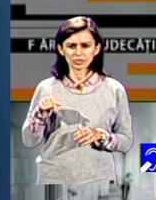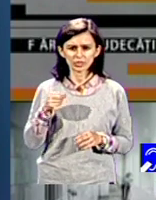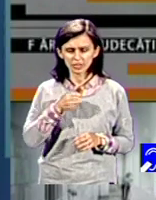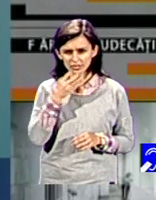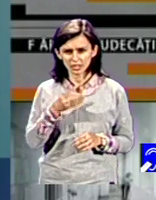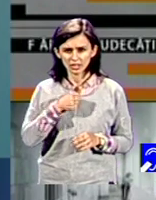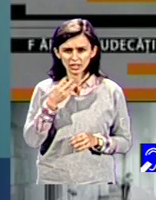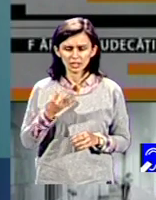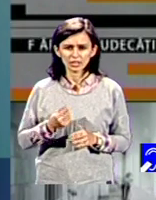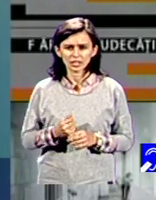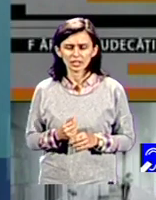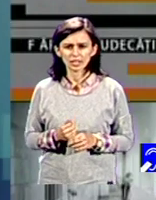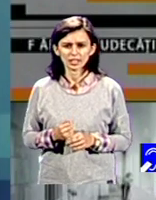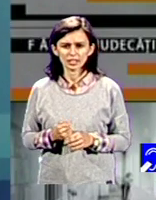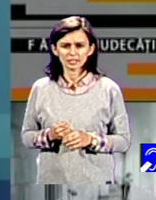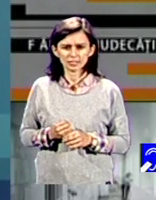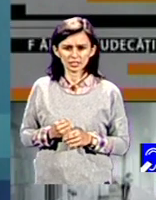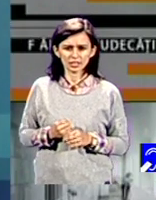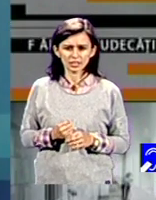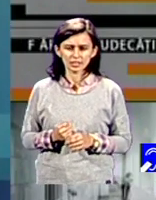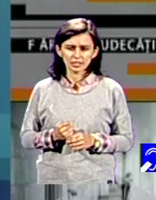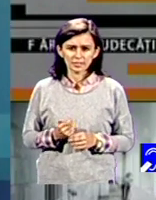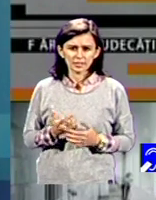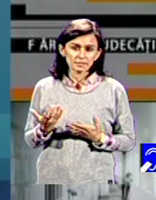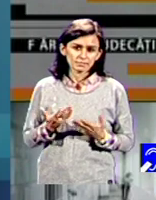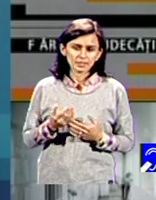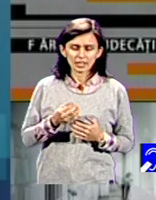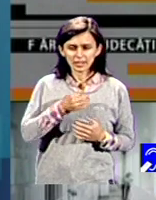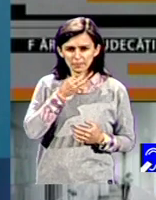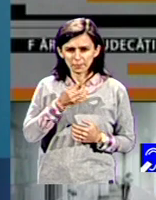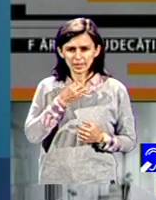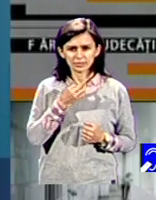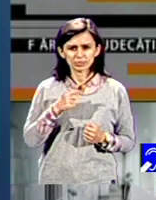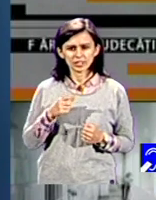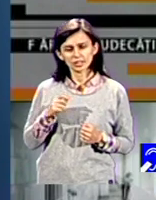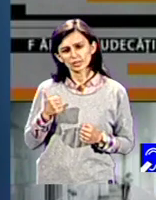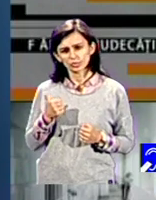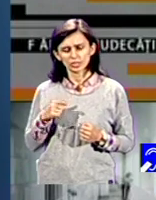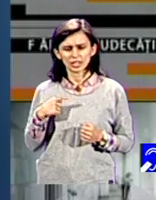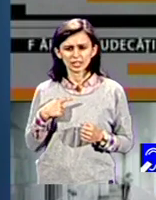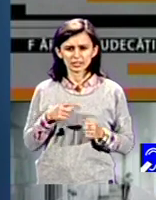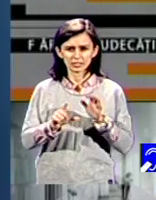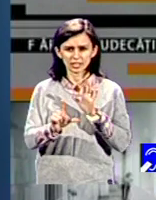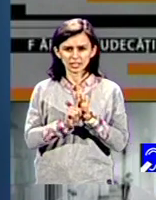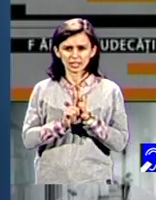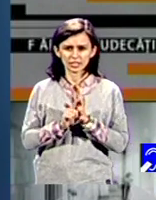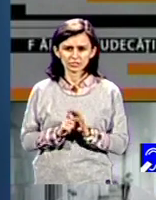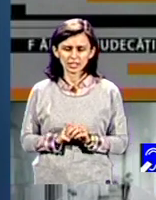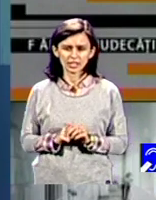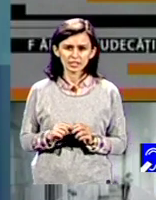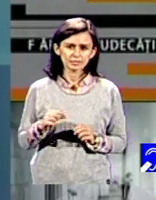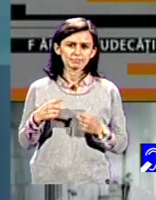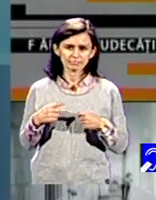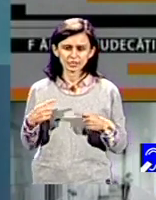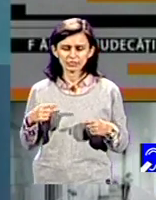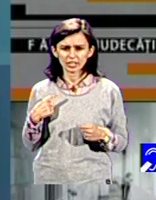Alin hannity surprinsă de de gardian care spunea alte una e normativul una e ceea ce ne dorim ceea